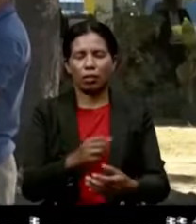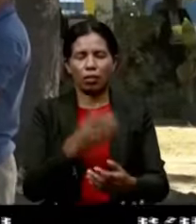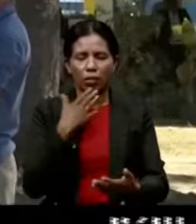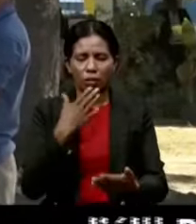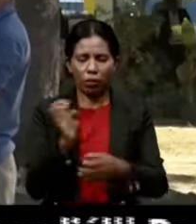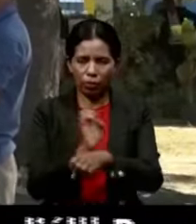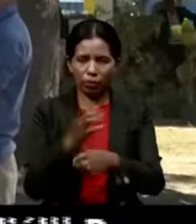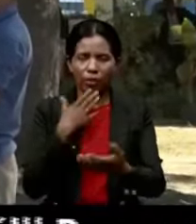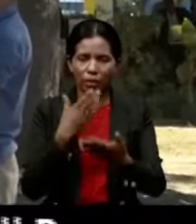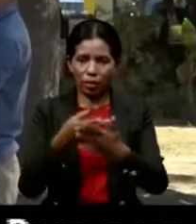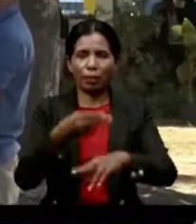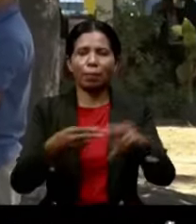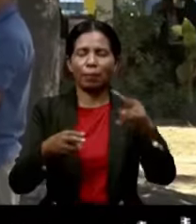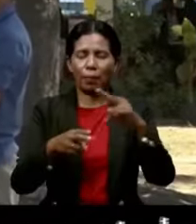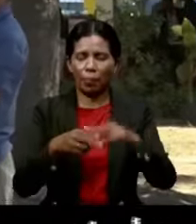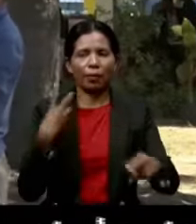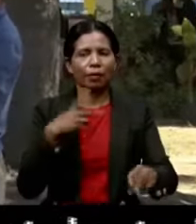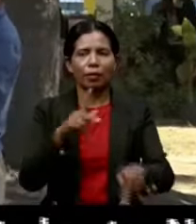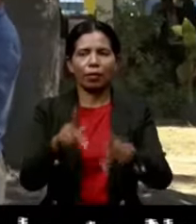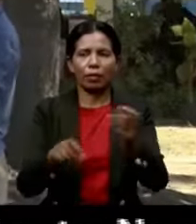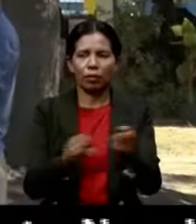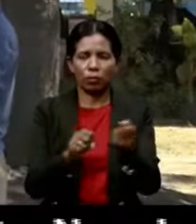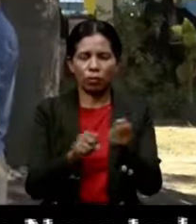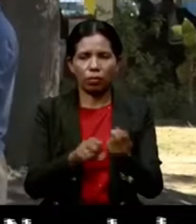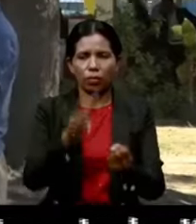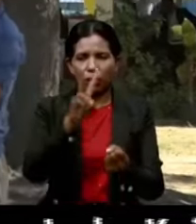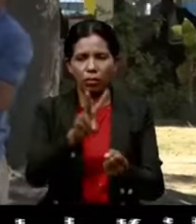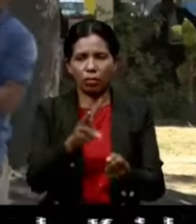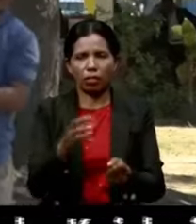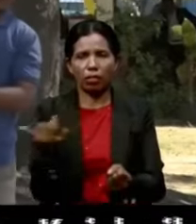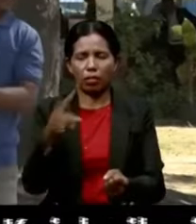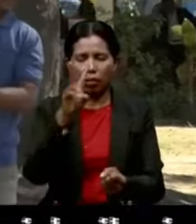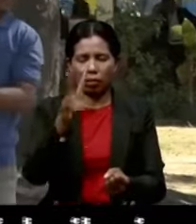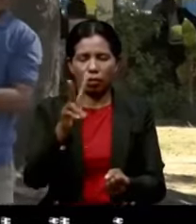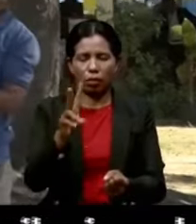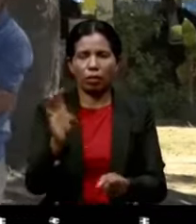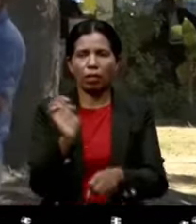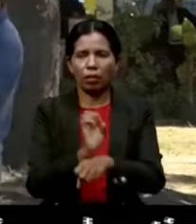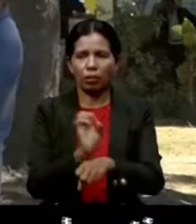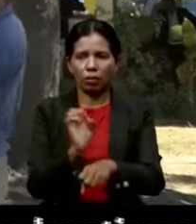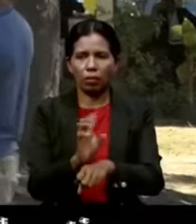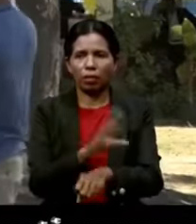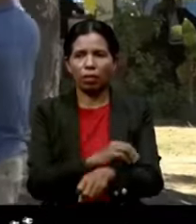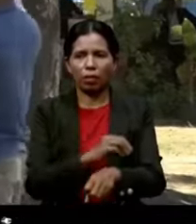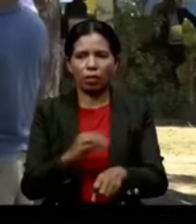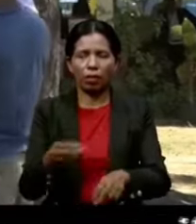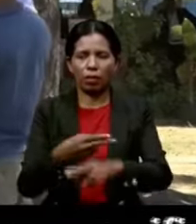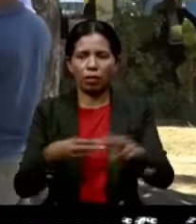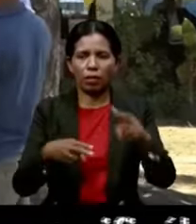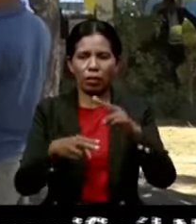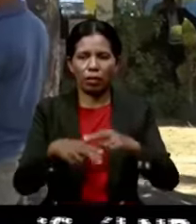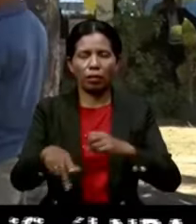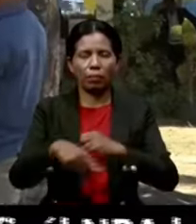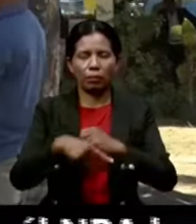kodiati hasiru neliman. Nabi ta pofu ita boi pasti naik ruah. Siruah mahre atau nabi makawar siruah kairukun